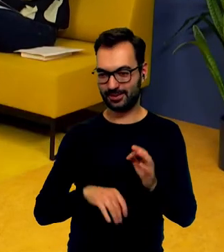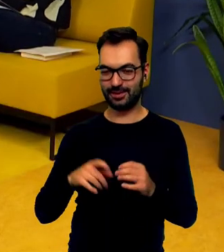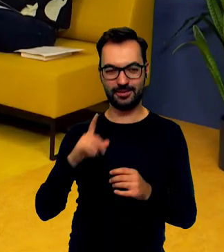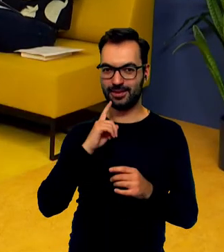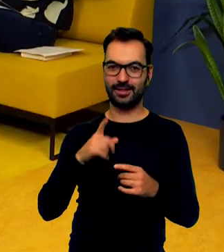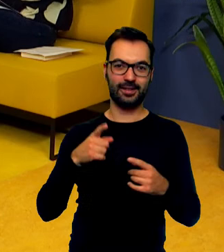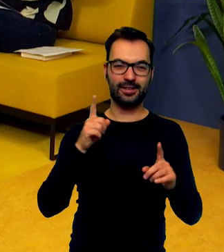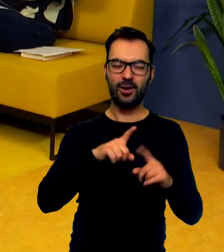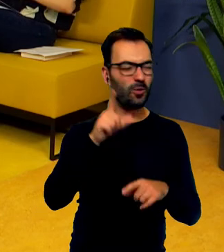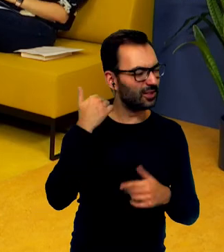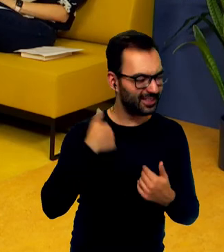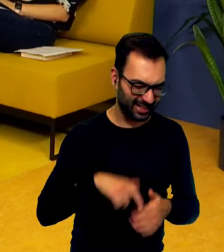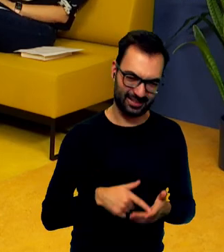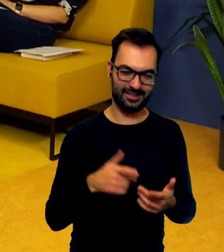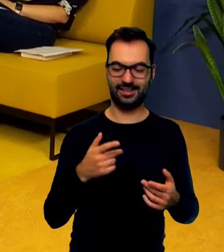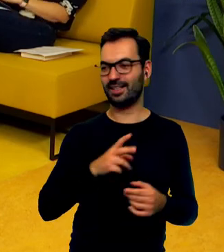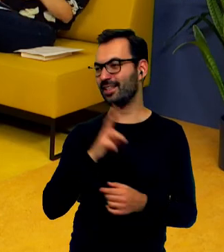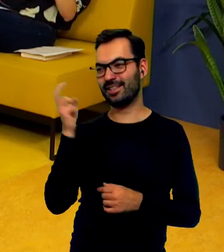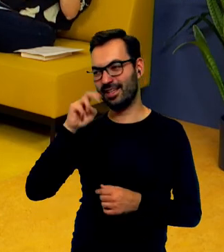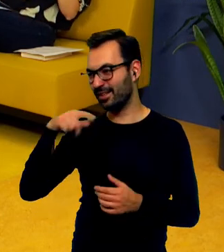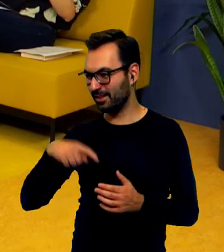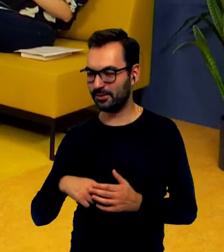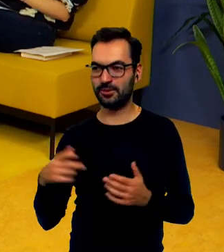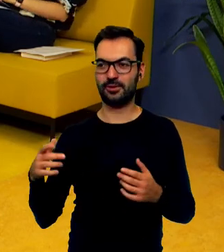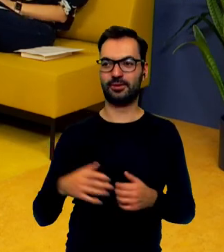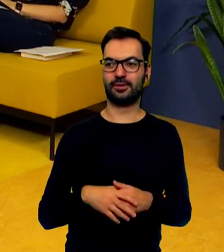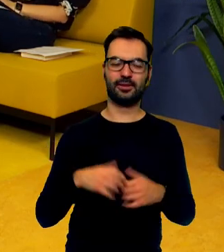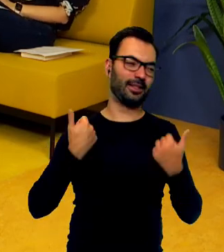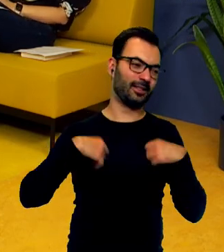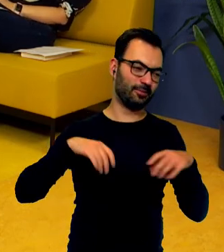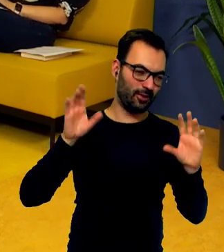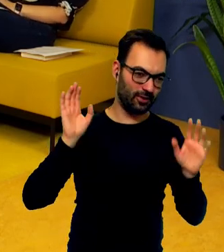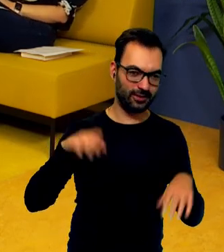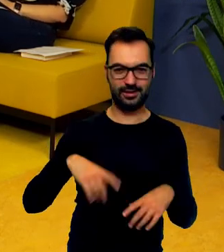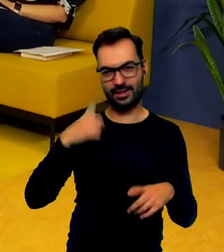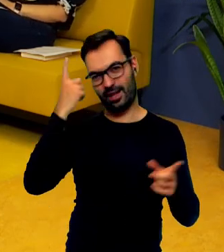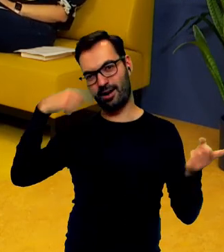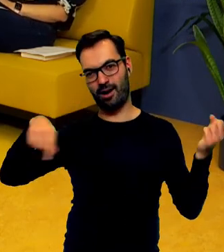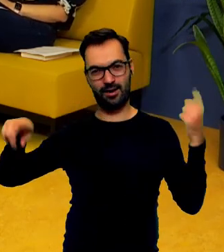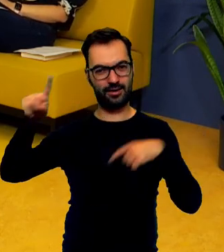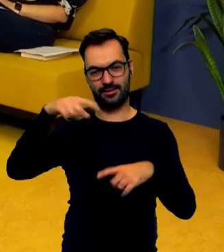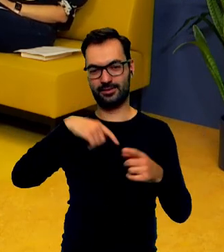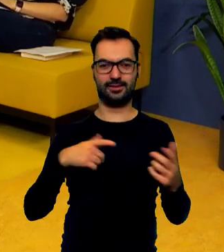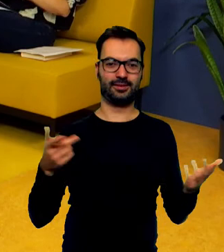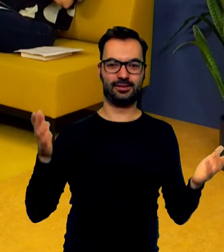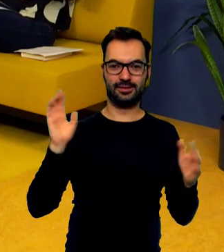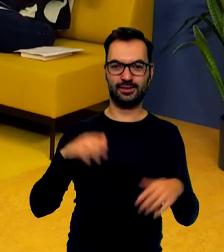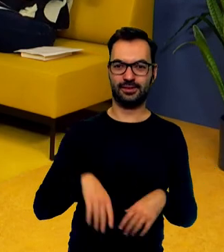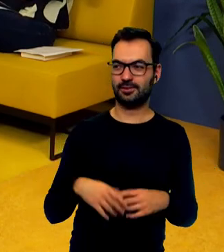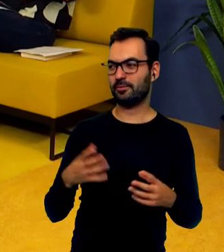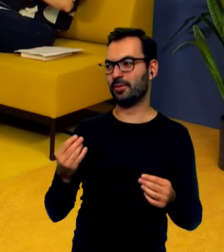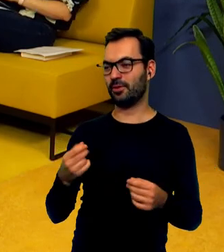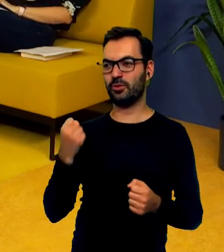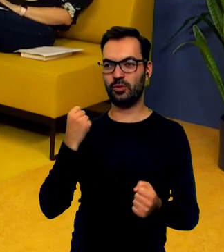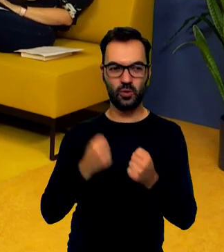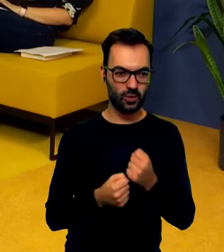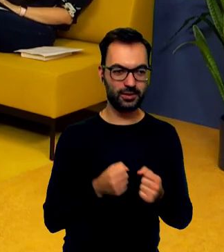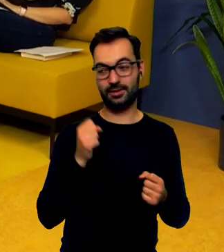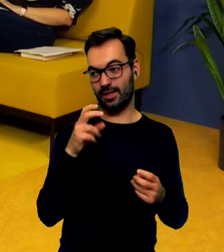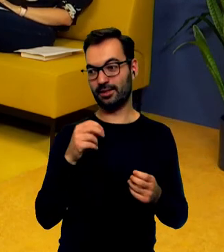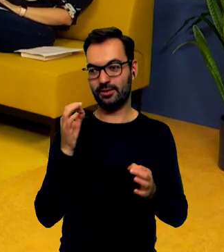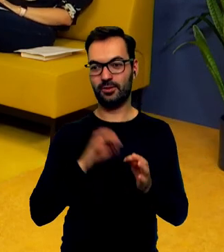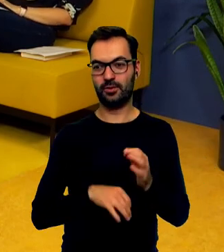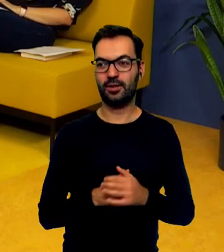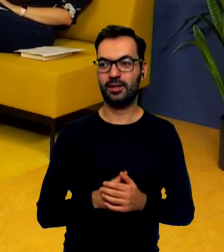taki refren. Tak. To nikogo nie interesuje, to daj są spokój, jakieś właśnie Tomek dywagacje, to są jakieś no, rzeczy to trudne, komu?